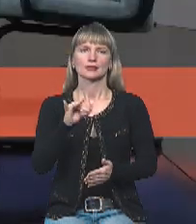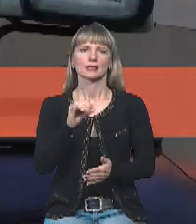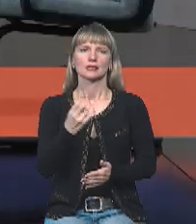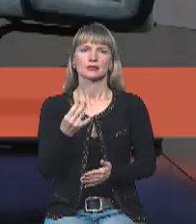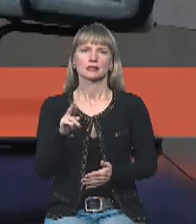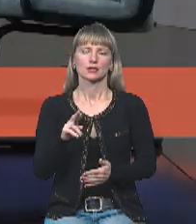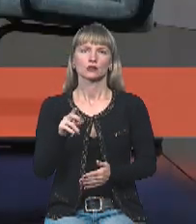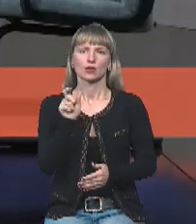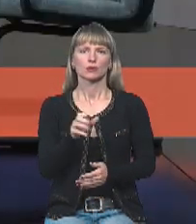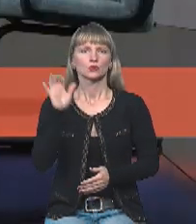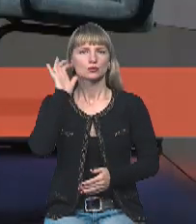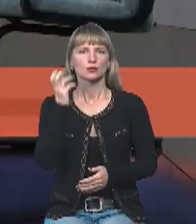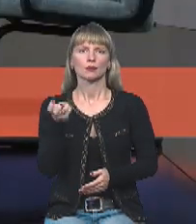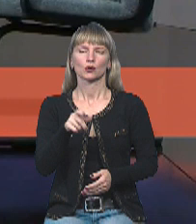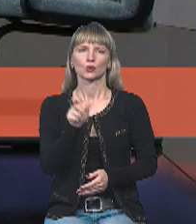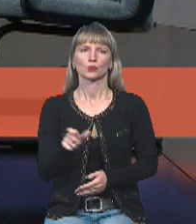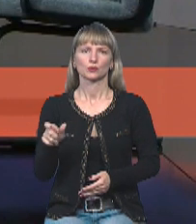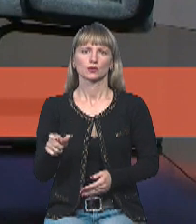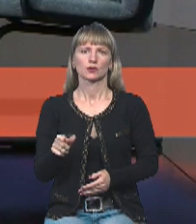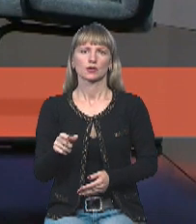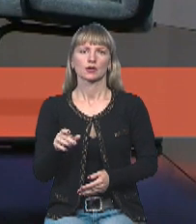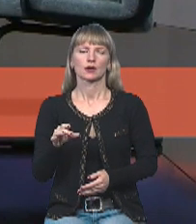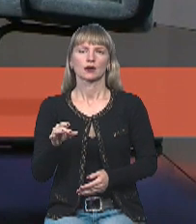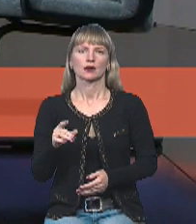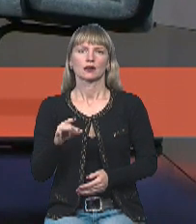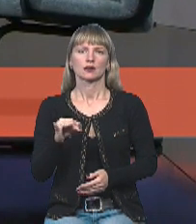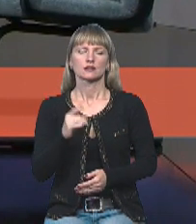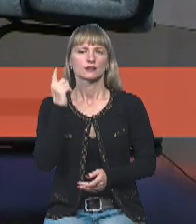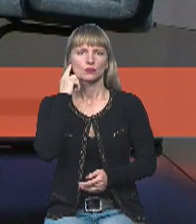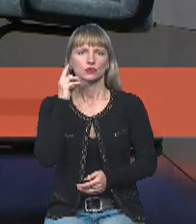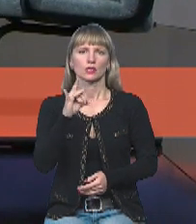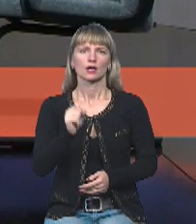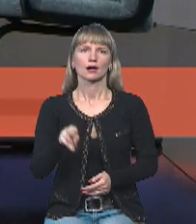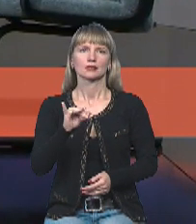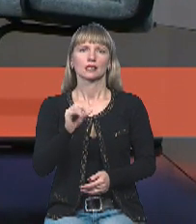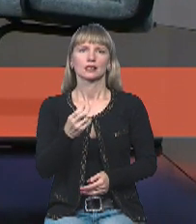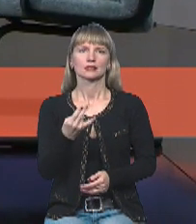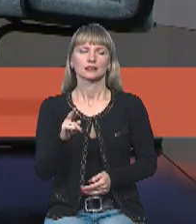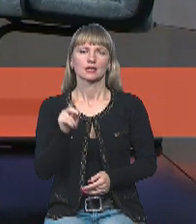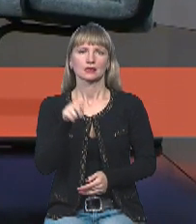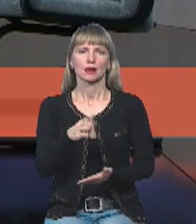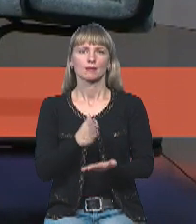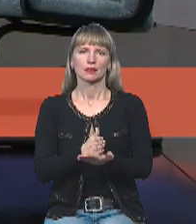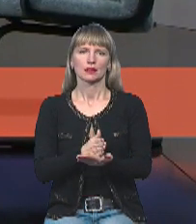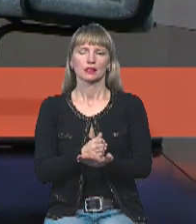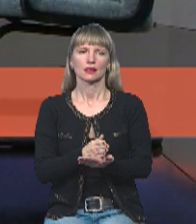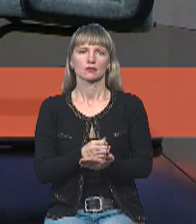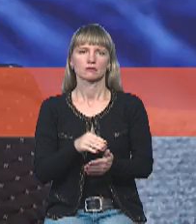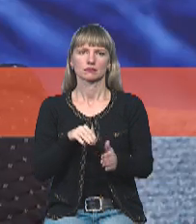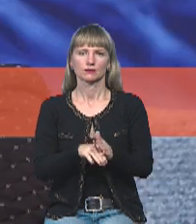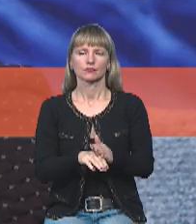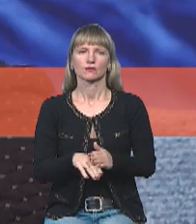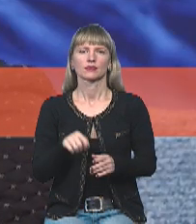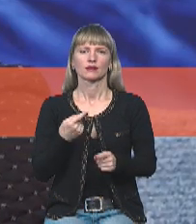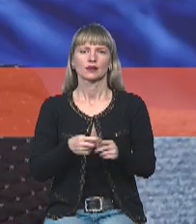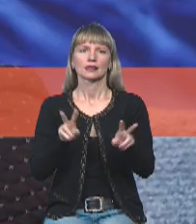громадські слухання, приходять люди зі знаками радіація. Угу. Постійно це звучить, що там є радіаційна загроза. Ви